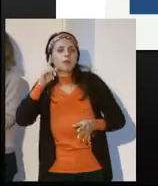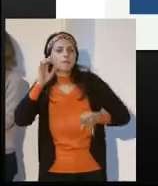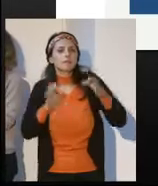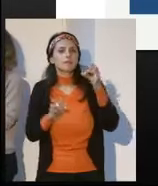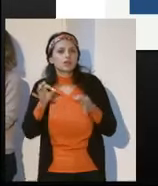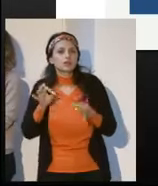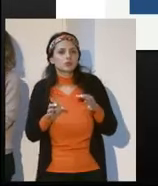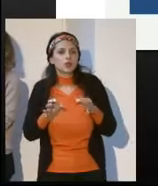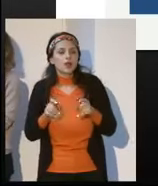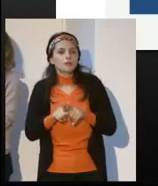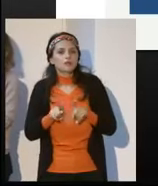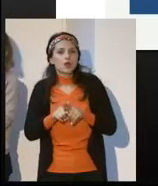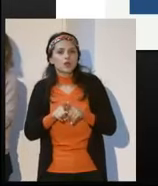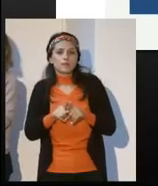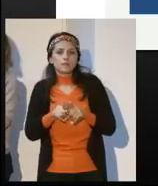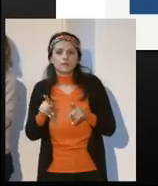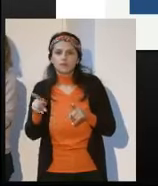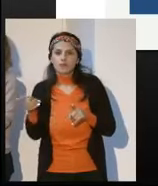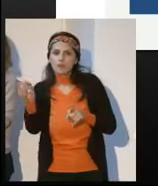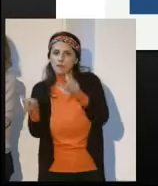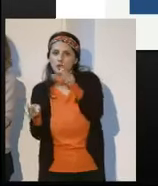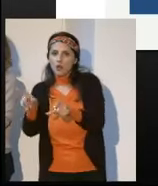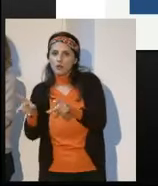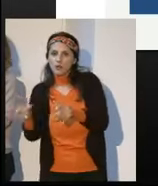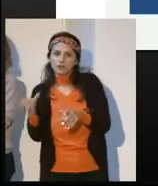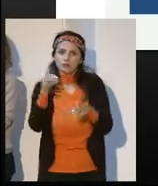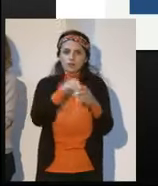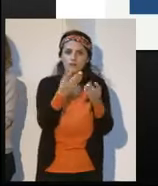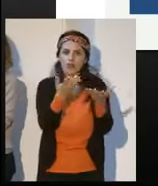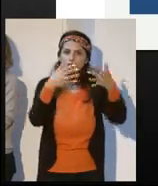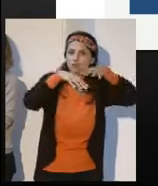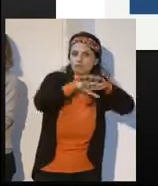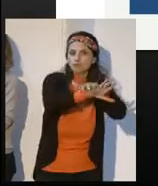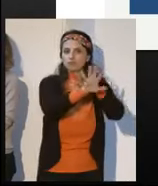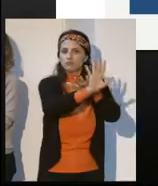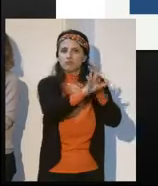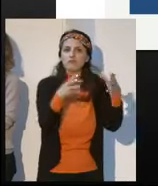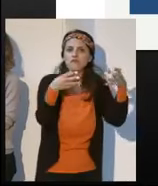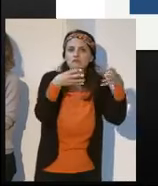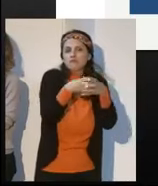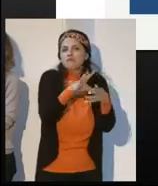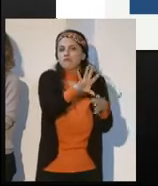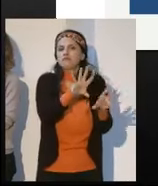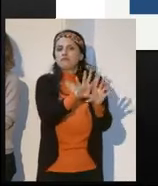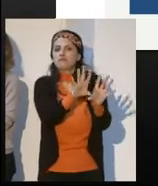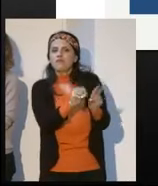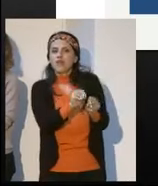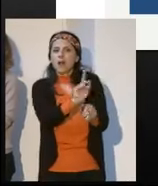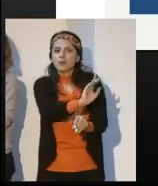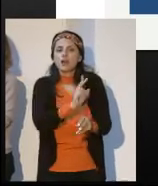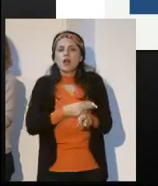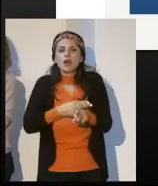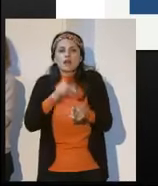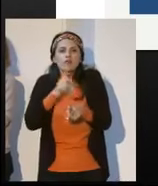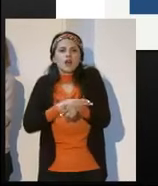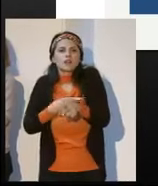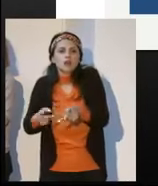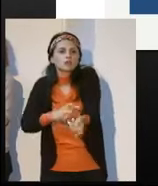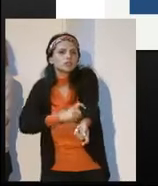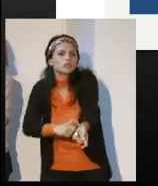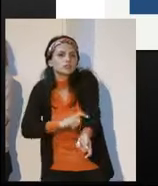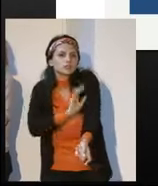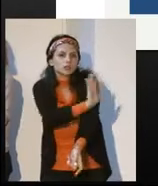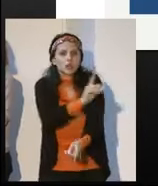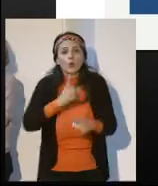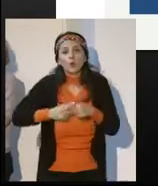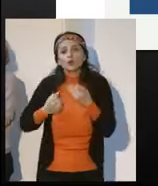sprijinul reintegrării în familie o parte dintre copii au fost reintegrați în familii lexicale naturale cu sprijinul